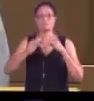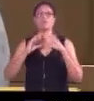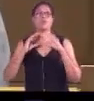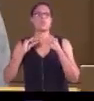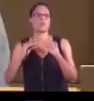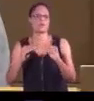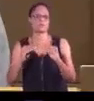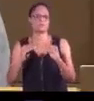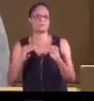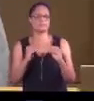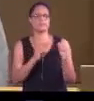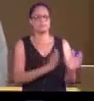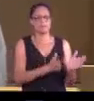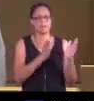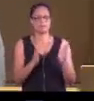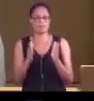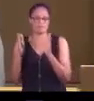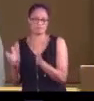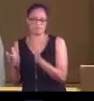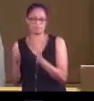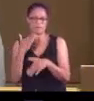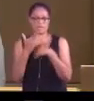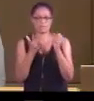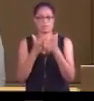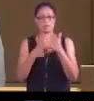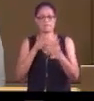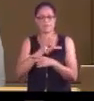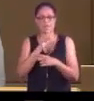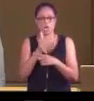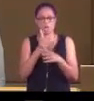à quel stade on est en 2021.